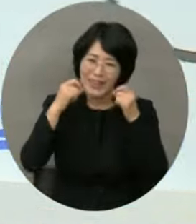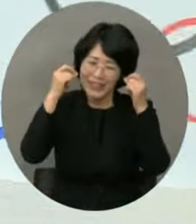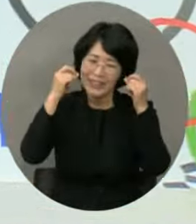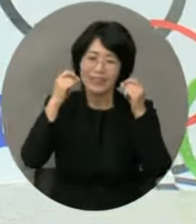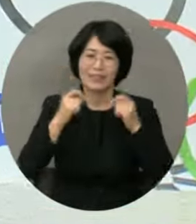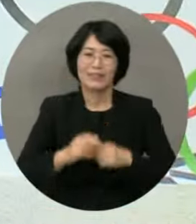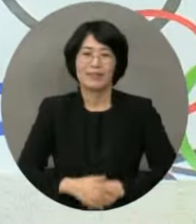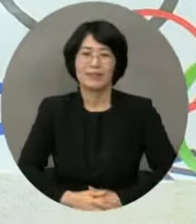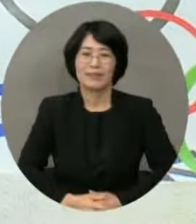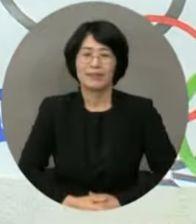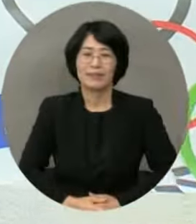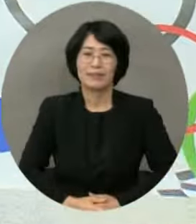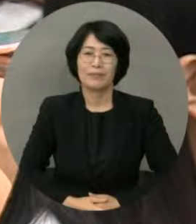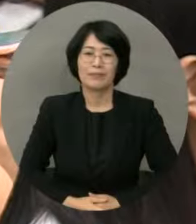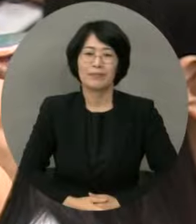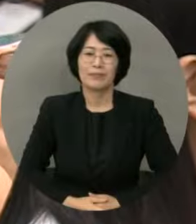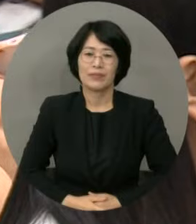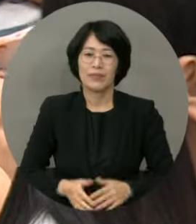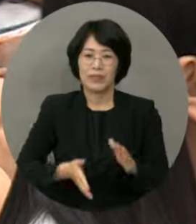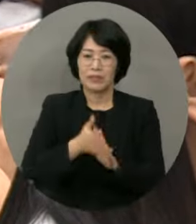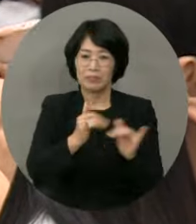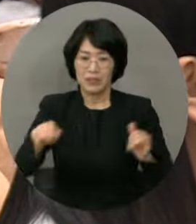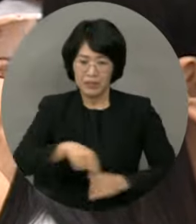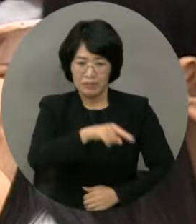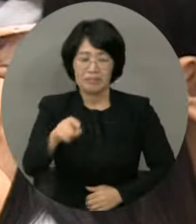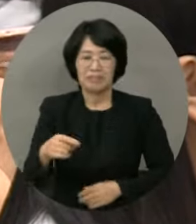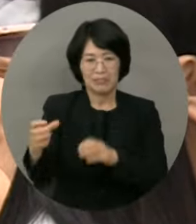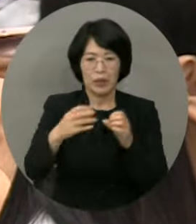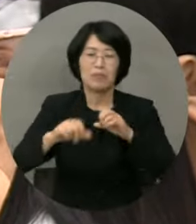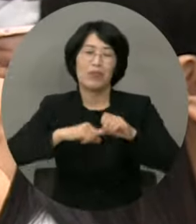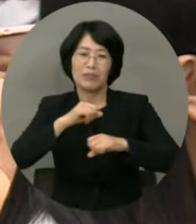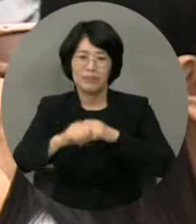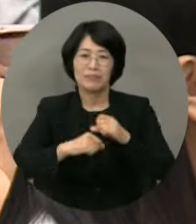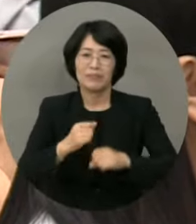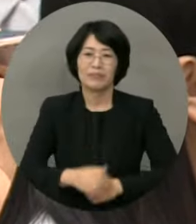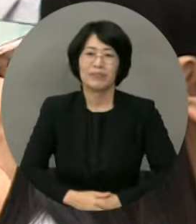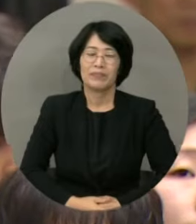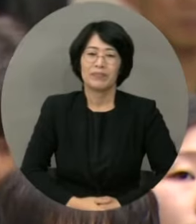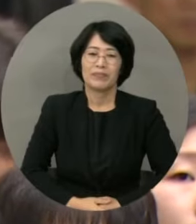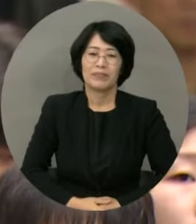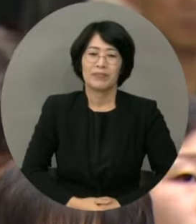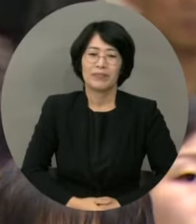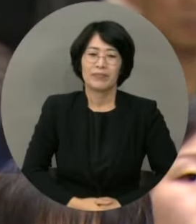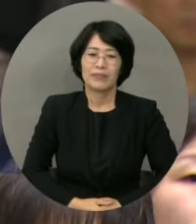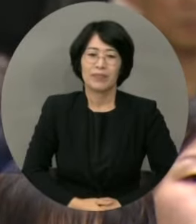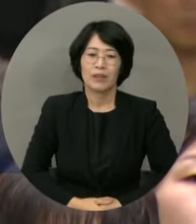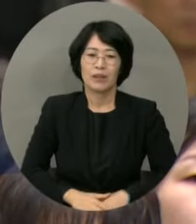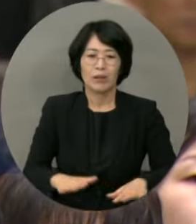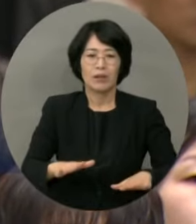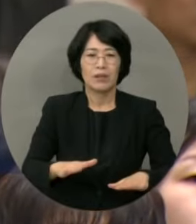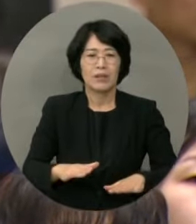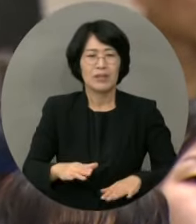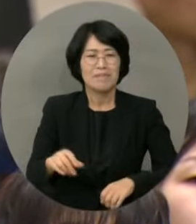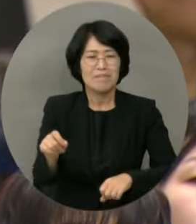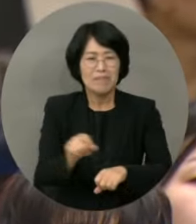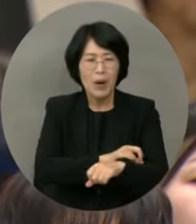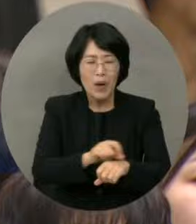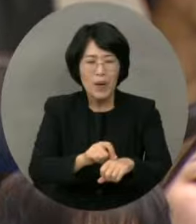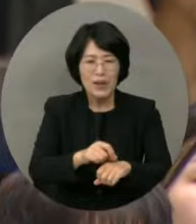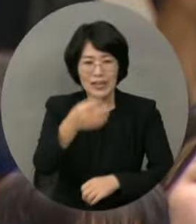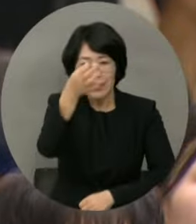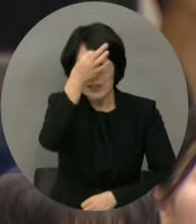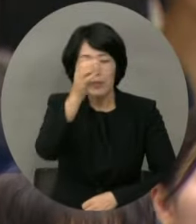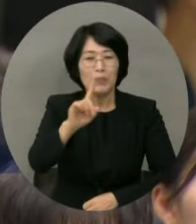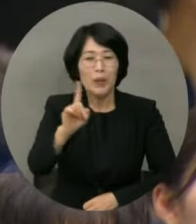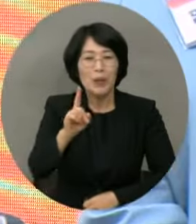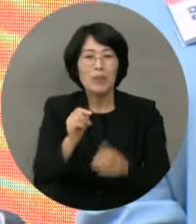떠나지 않습니다. 시민들과도 자유롭게 이야기를 나눴습니다. 본인만의 특별한 그러니까 그